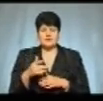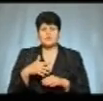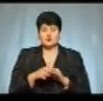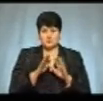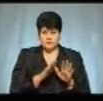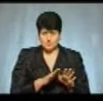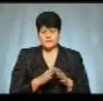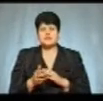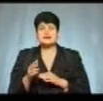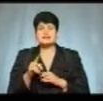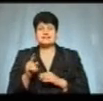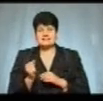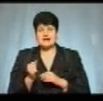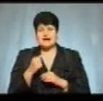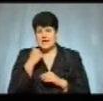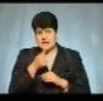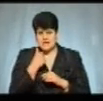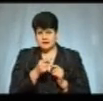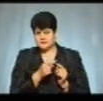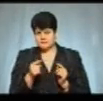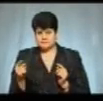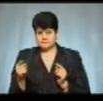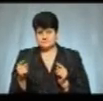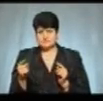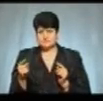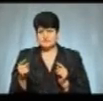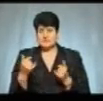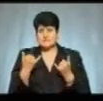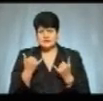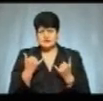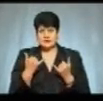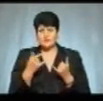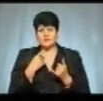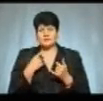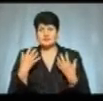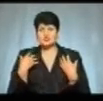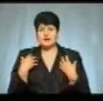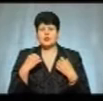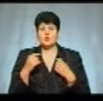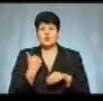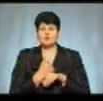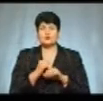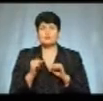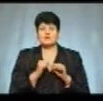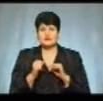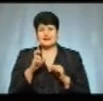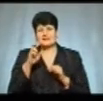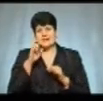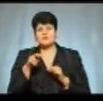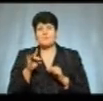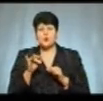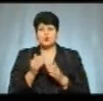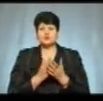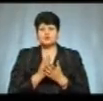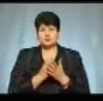минулий, за рік, скажімо так, тому що цитуємо зараз начальника головного управління Держпродспоживслужби в Тернопільській області